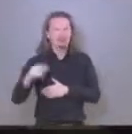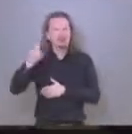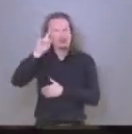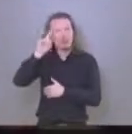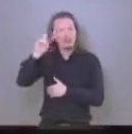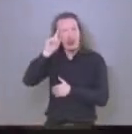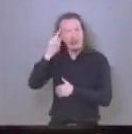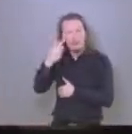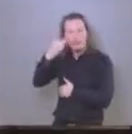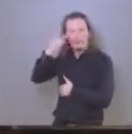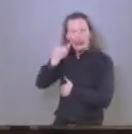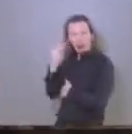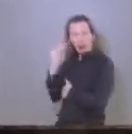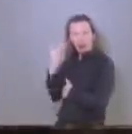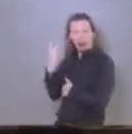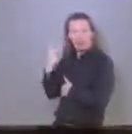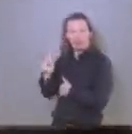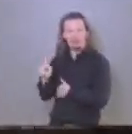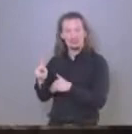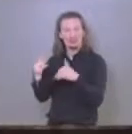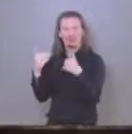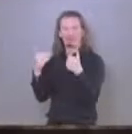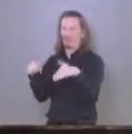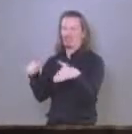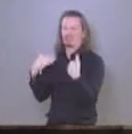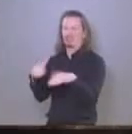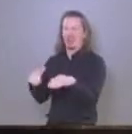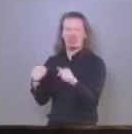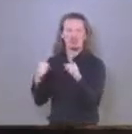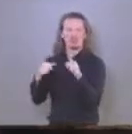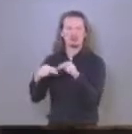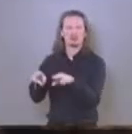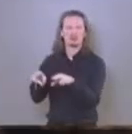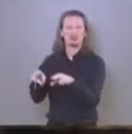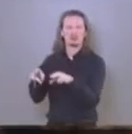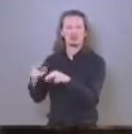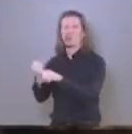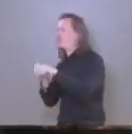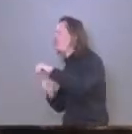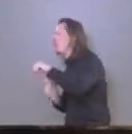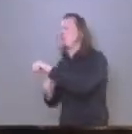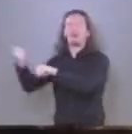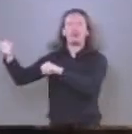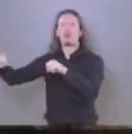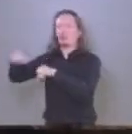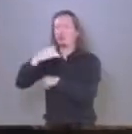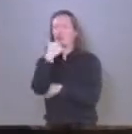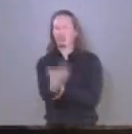propres parents les auraient déjà envoyés là d'où ils ne pourraient jamais revenir.